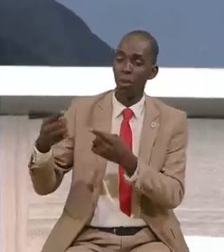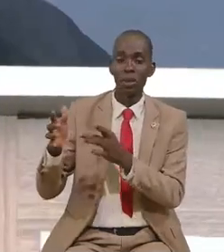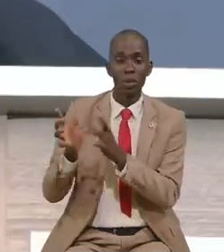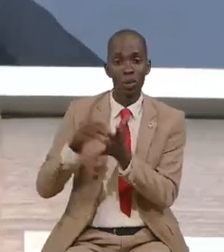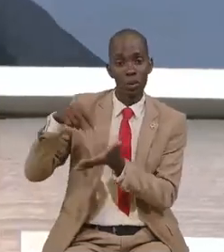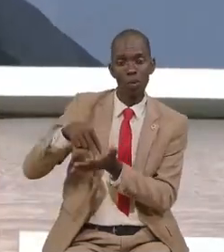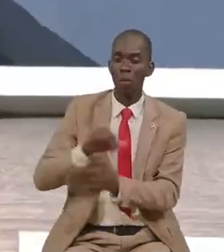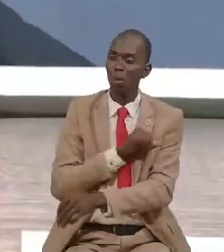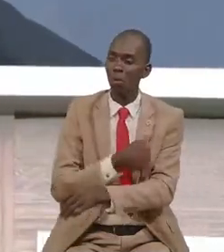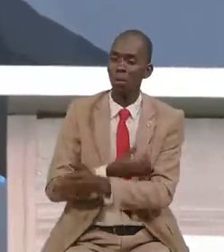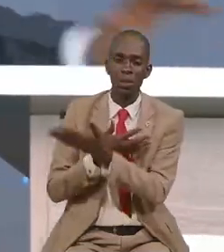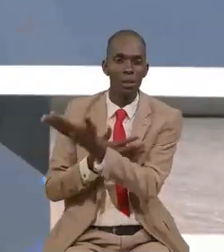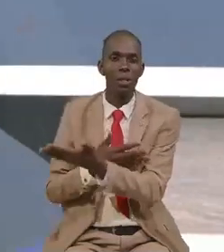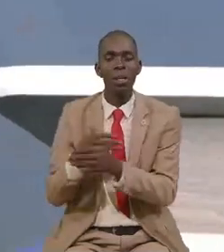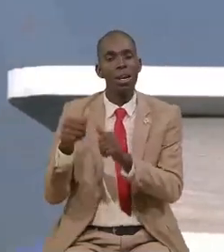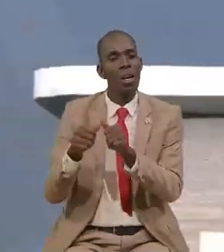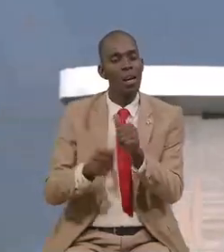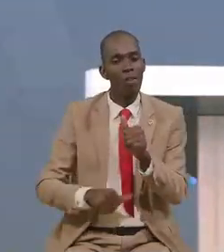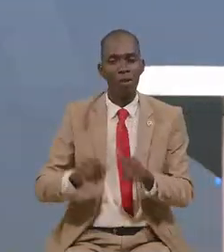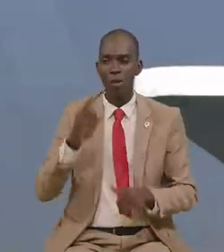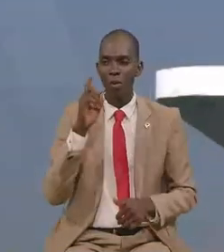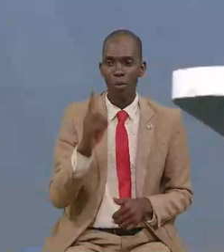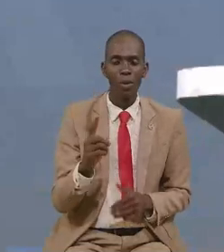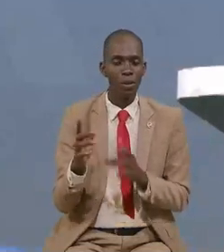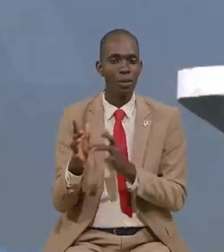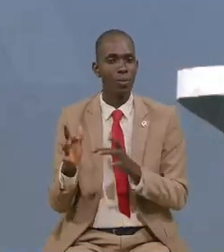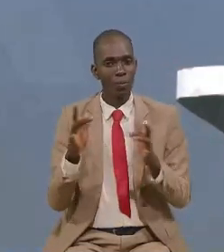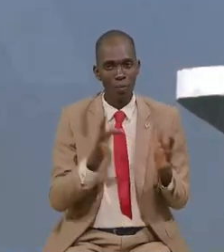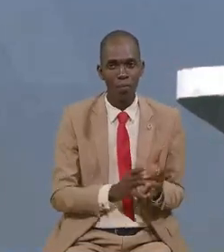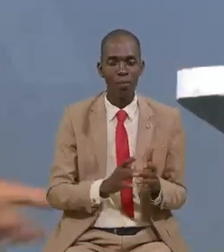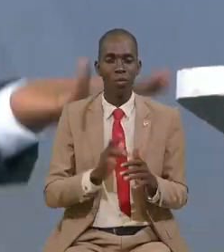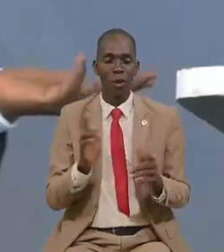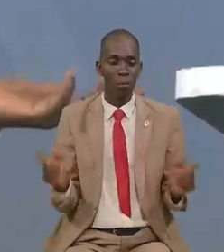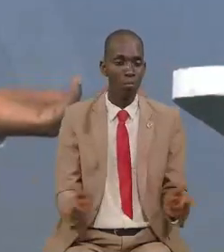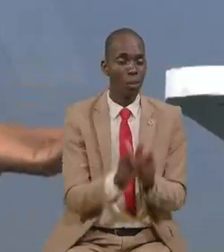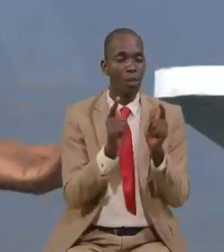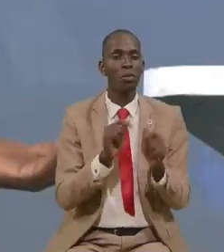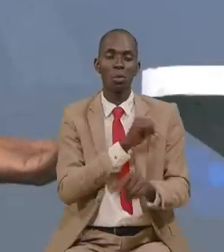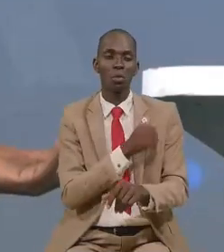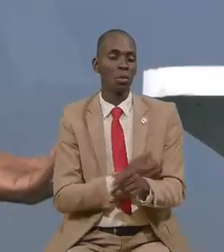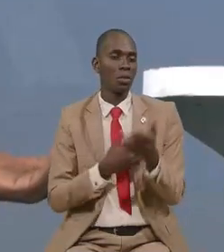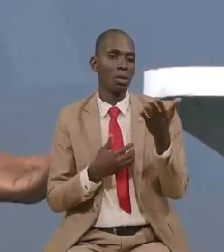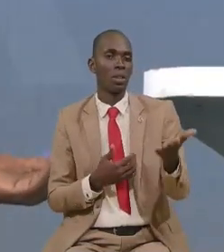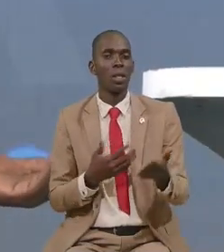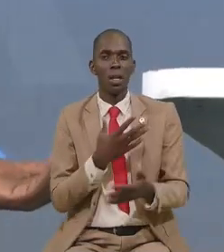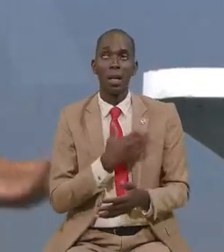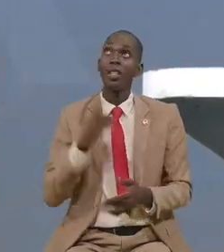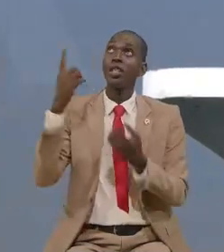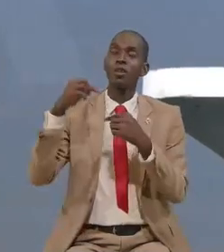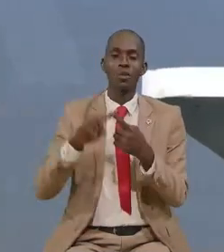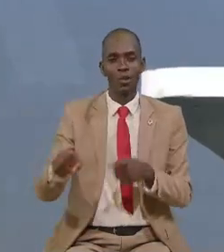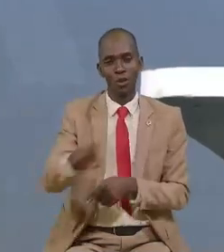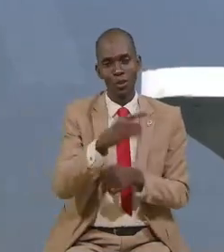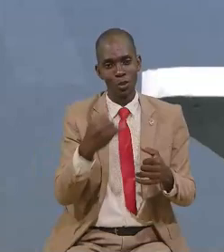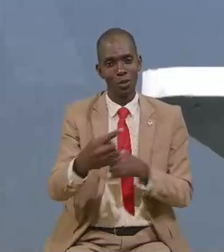autorité. Et tous ceux que Jésus rencontrait avaient de l'autorité. Et il vient vers toi aujourd'hui.